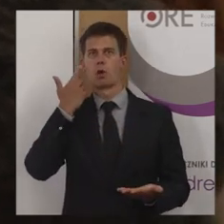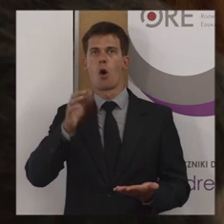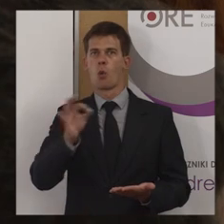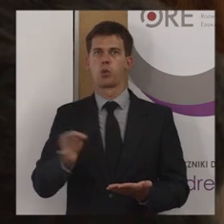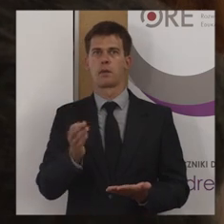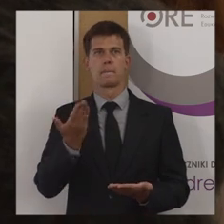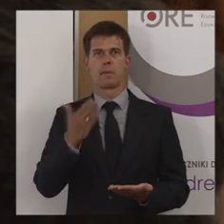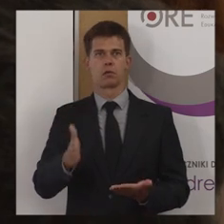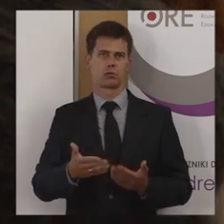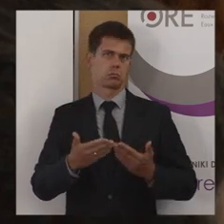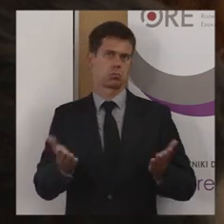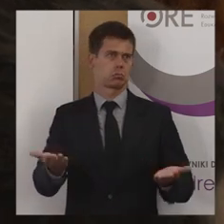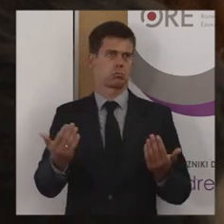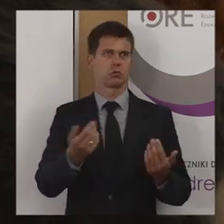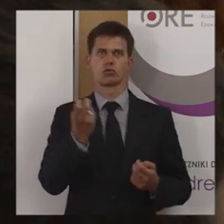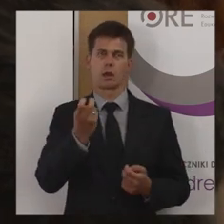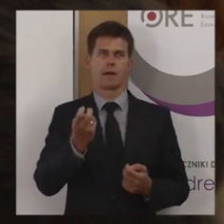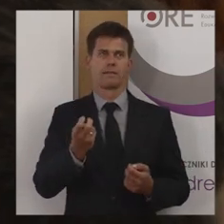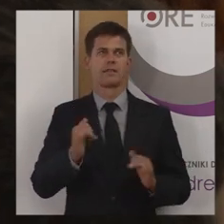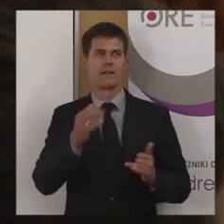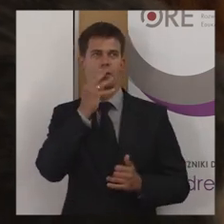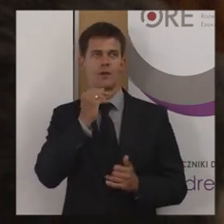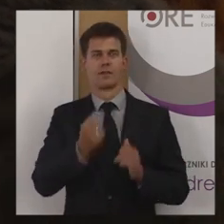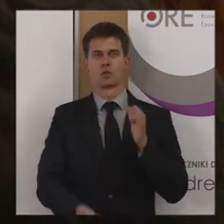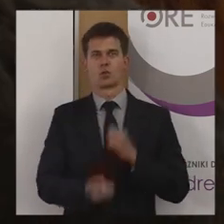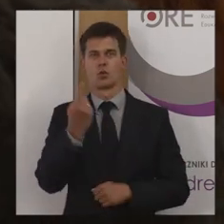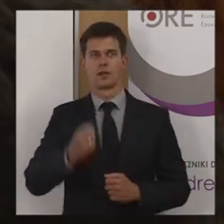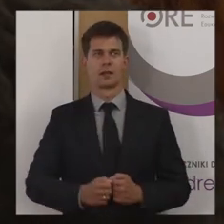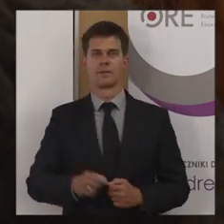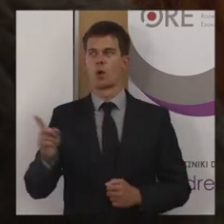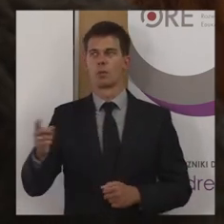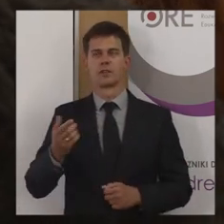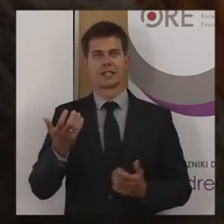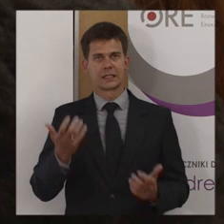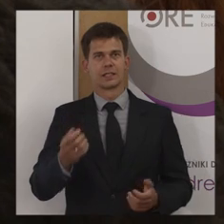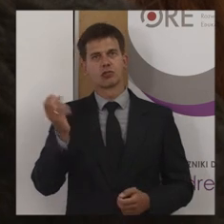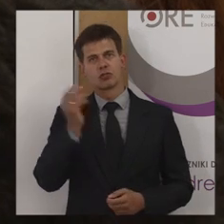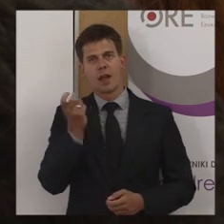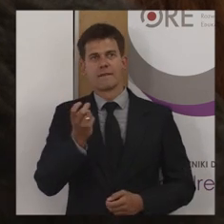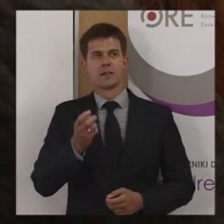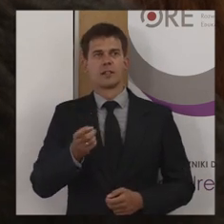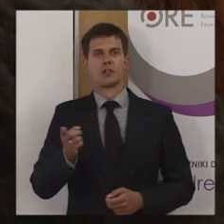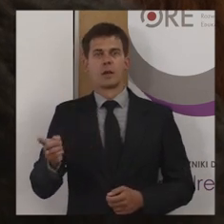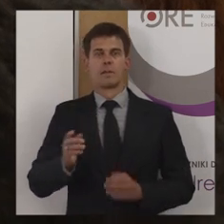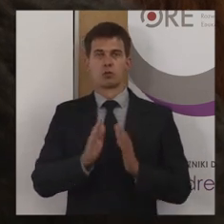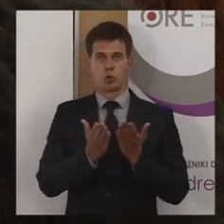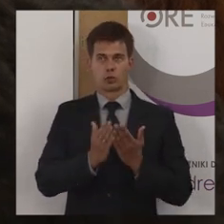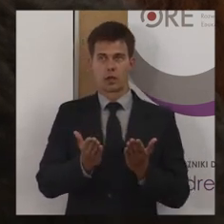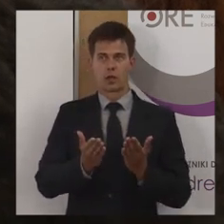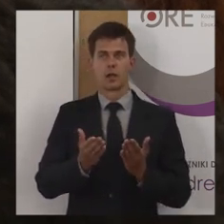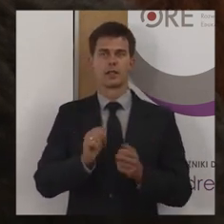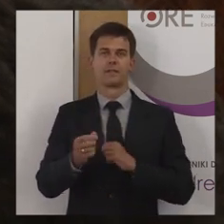w sposób bardzo otwarty, ponieważ uważamy, że taki podręcznik tworzy więcej możliwości dla